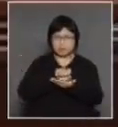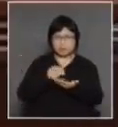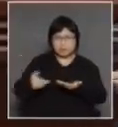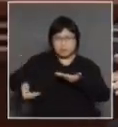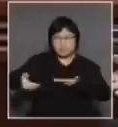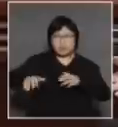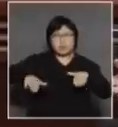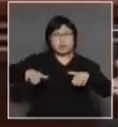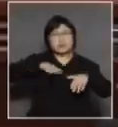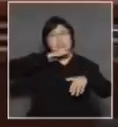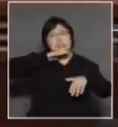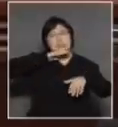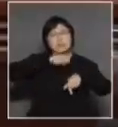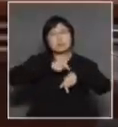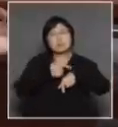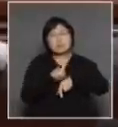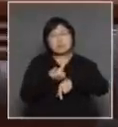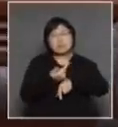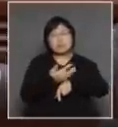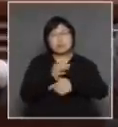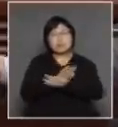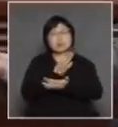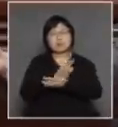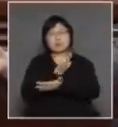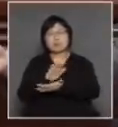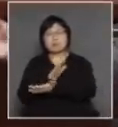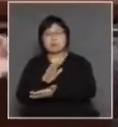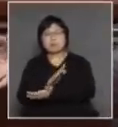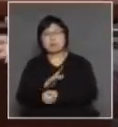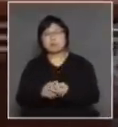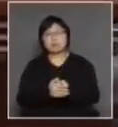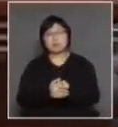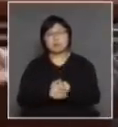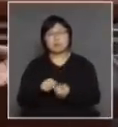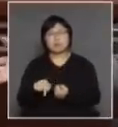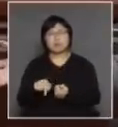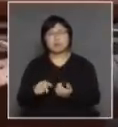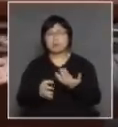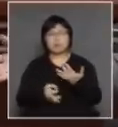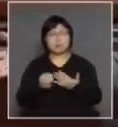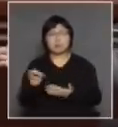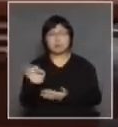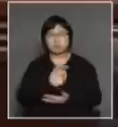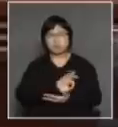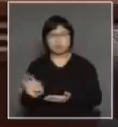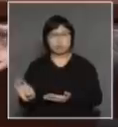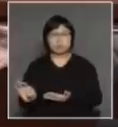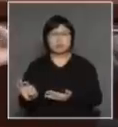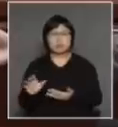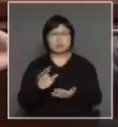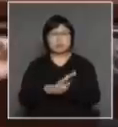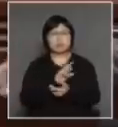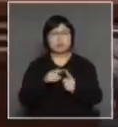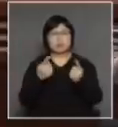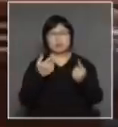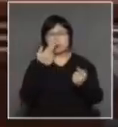我講輪候時間，主席，即是話咁多年嚟咧，喺依方面是完全冇改進嘅。所以我講11年嚟，我哋講